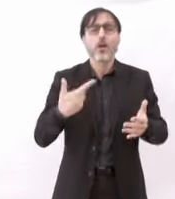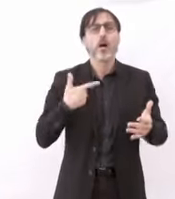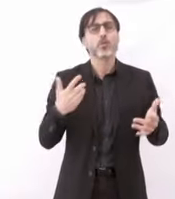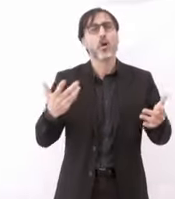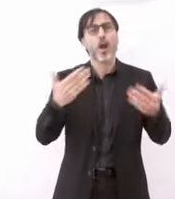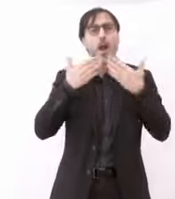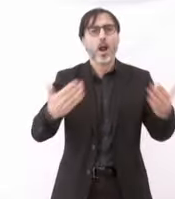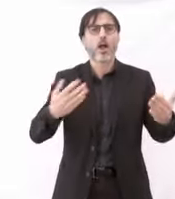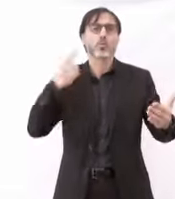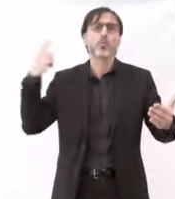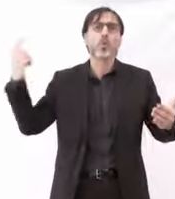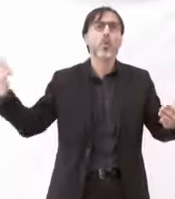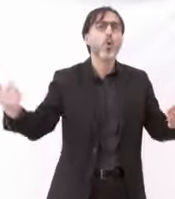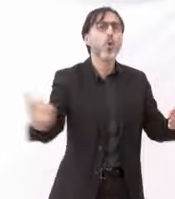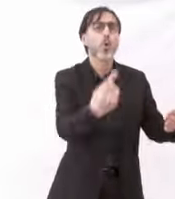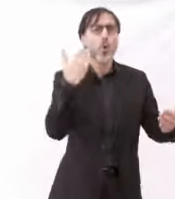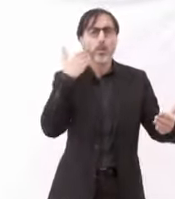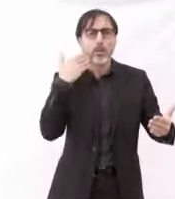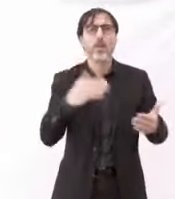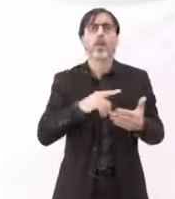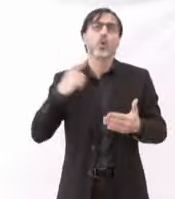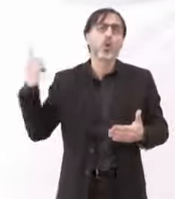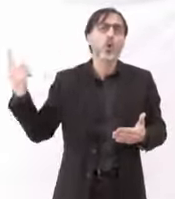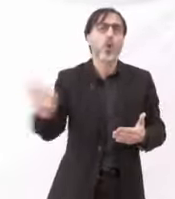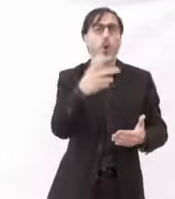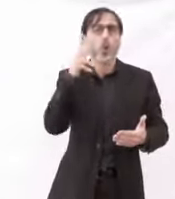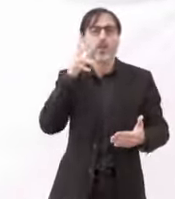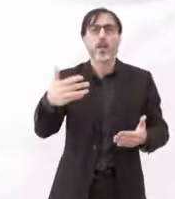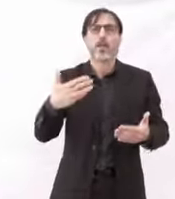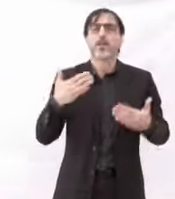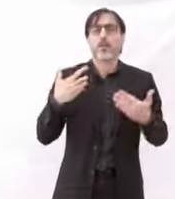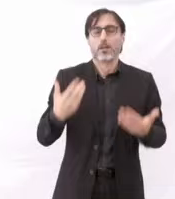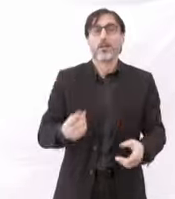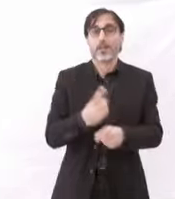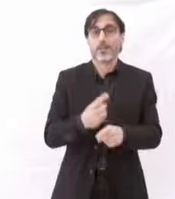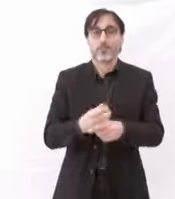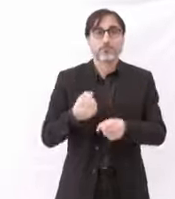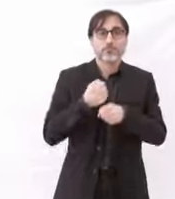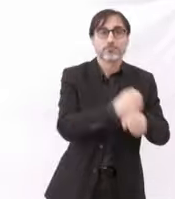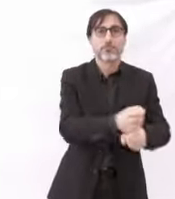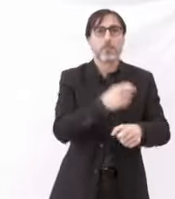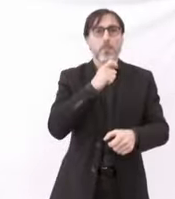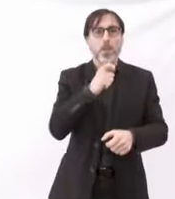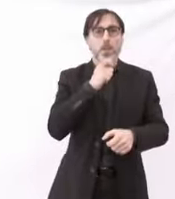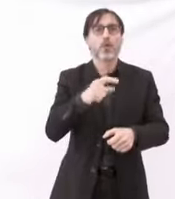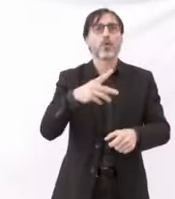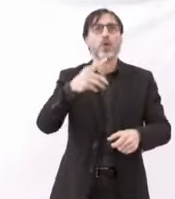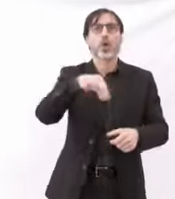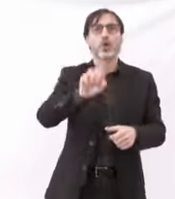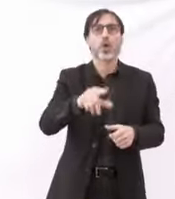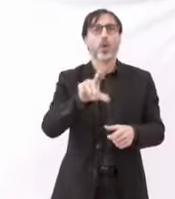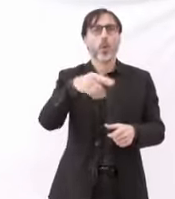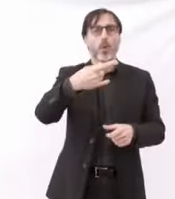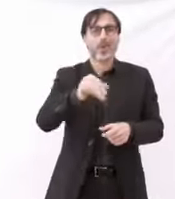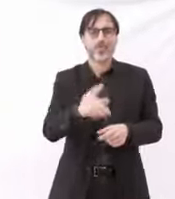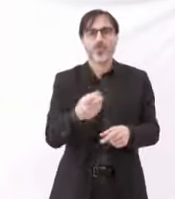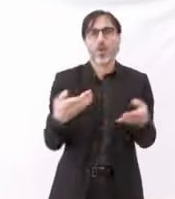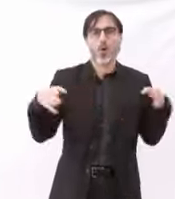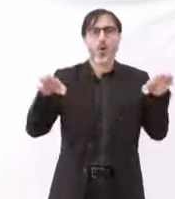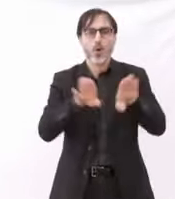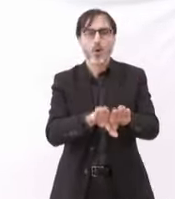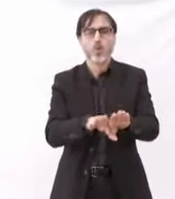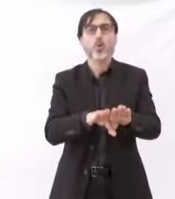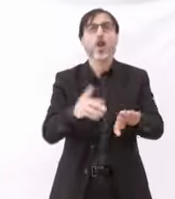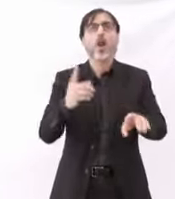a tutte e a tutti, io lascerò tra un istante il microfono a Don Luigi per il suo intervento conclusivo.